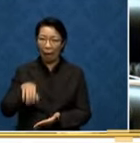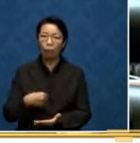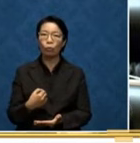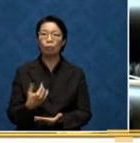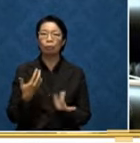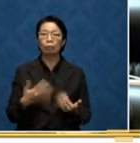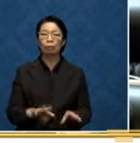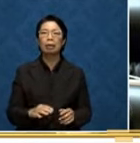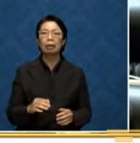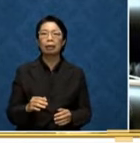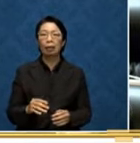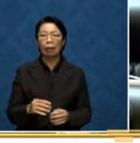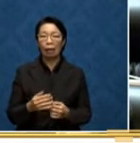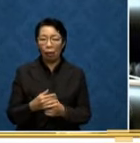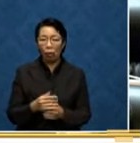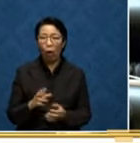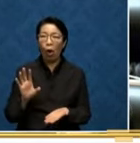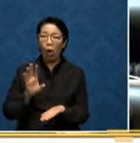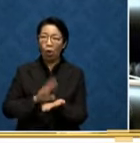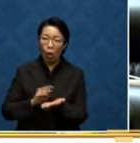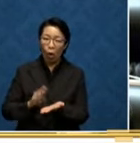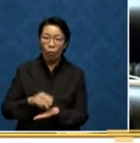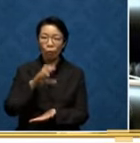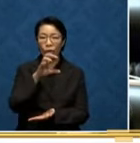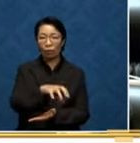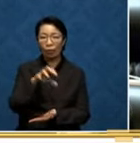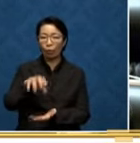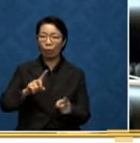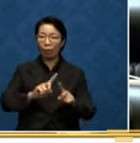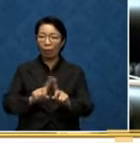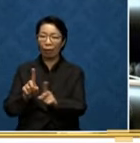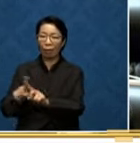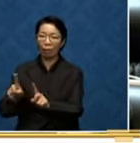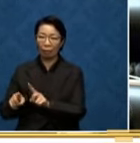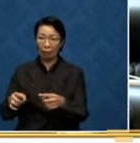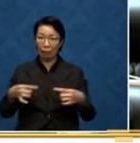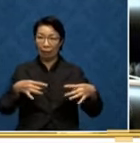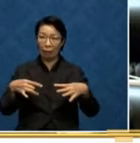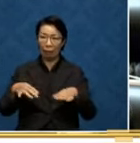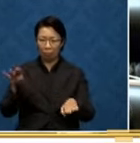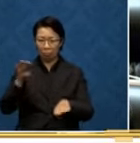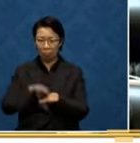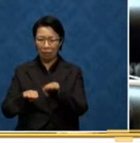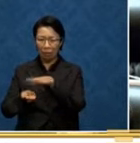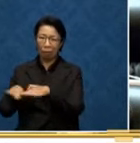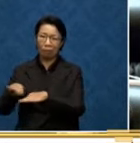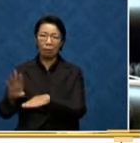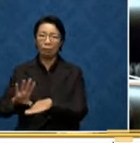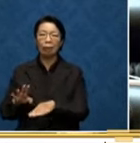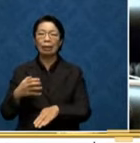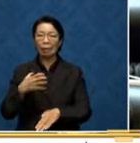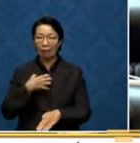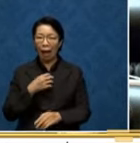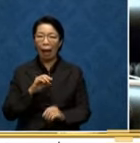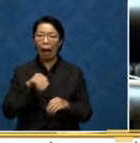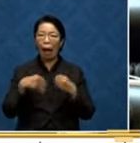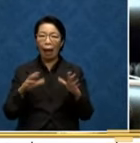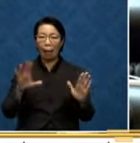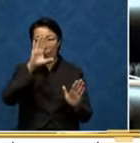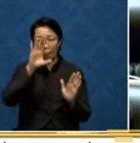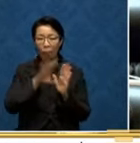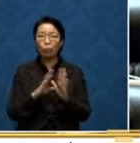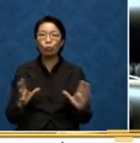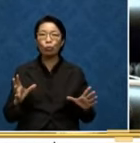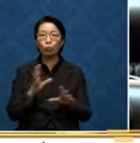มที่ไม่ซ้ำซ้อนกันของแต่ละหน่วยงานนะครับเพราะว่าการที่มีข้อมูลรายจังหวัดเนี่ยเราจะเห็นภาพรวมมากยิ่งขึ้นว่าภาพรวมสถานการณ์ปั